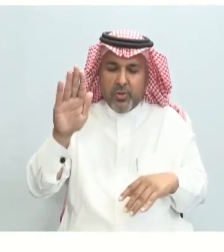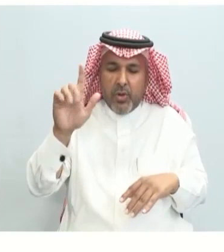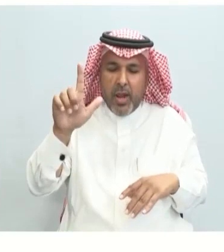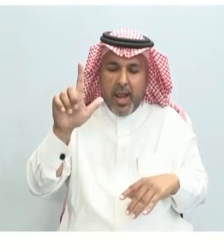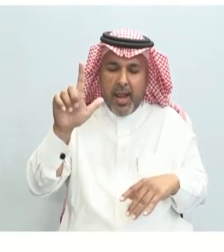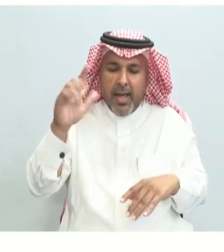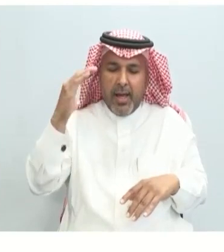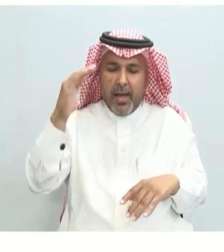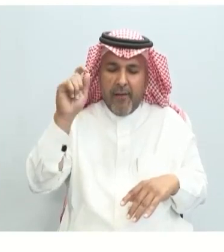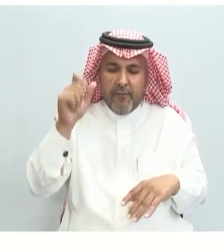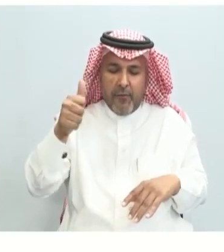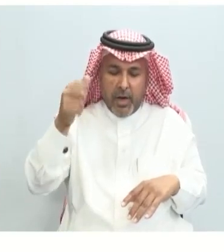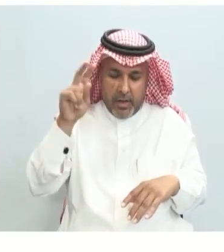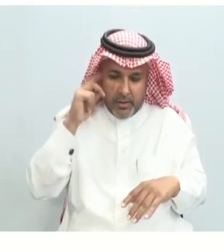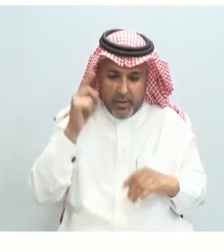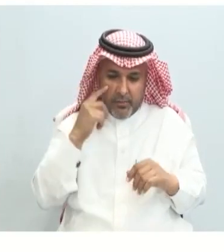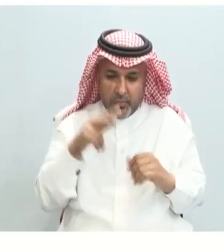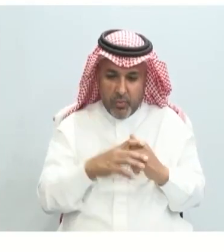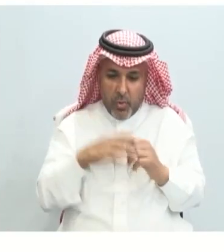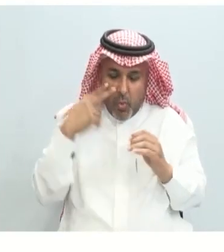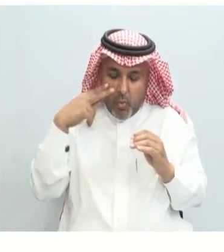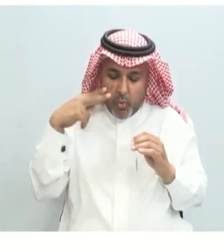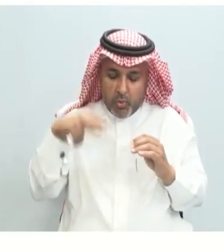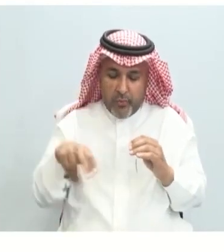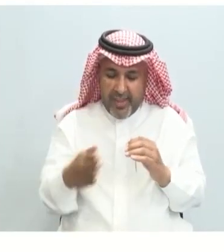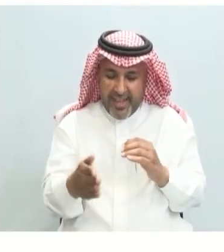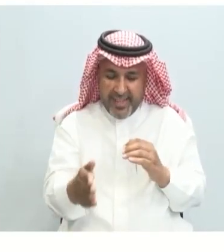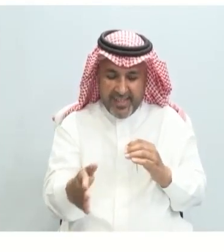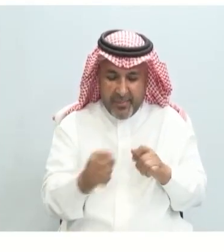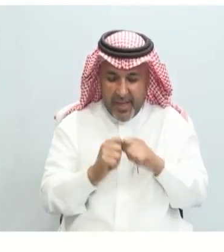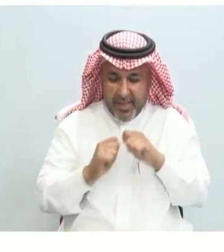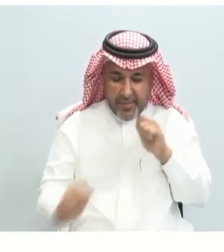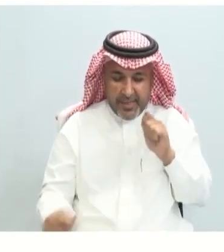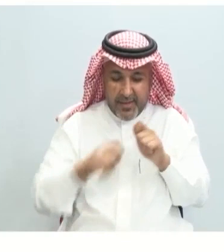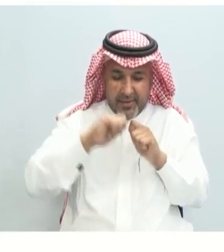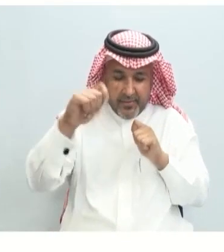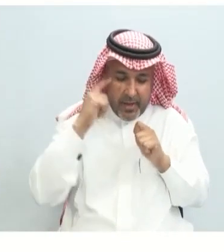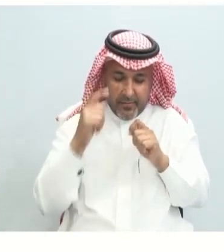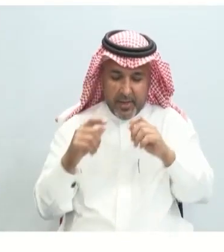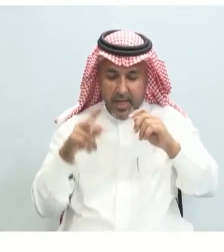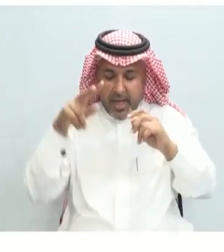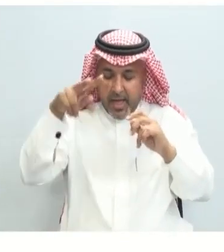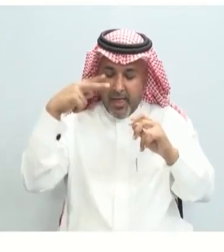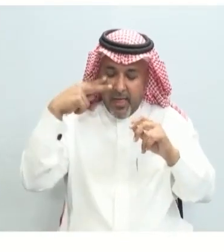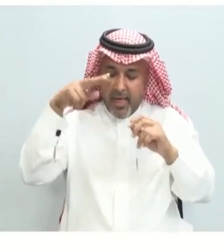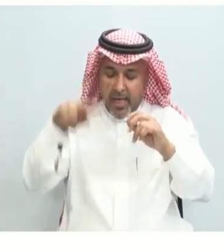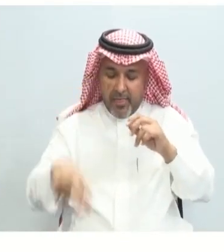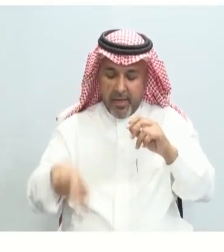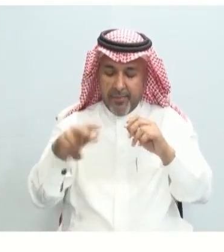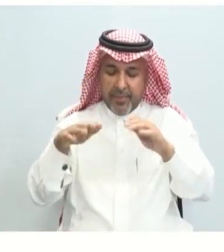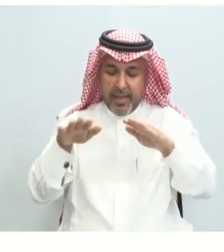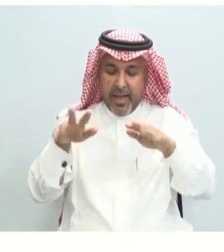فيرى سمكه زرقاء تبتعد عنه 4 متر ما المسافه بين السلحفاه والسمكه